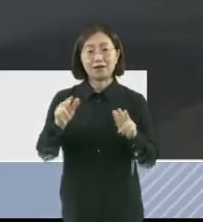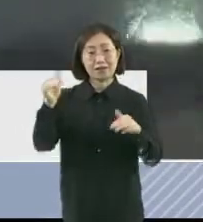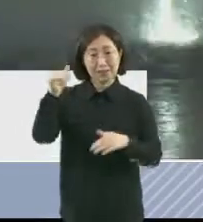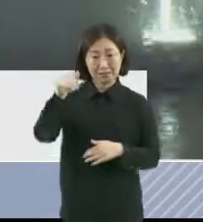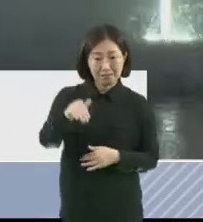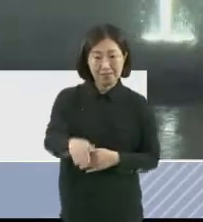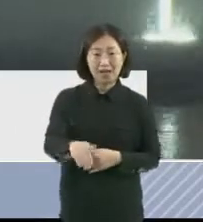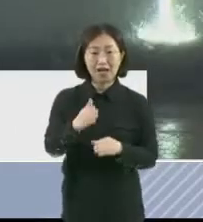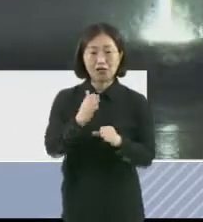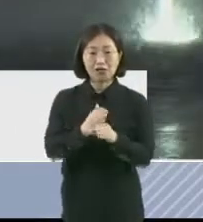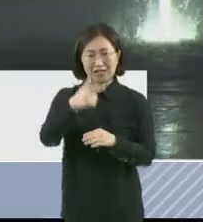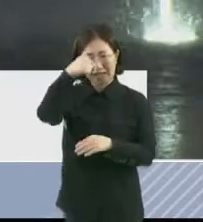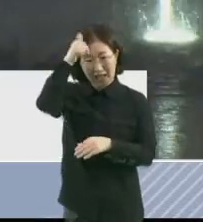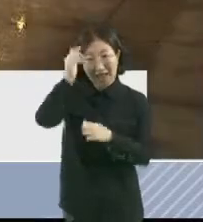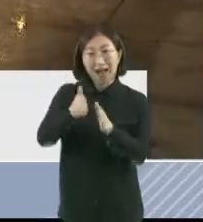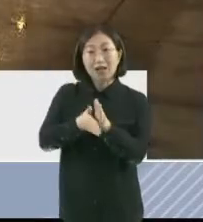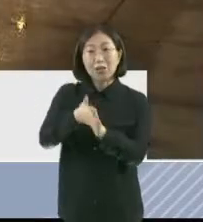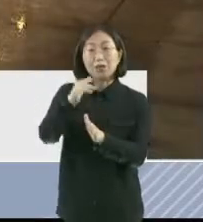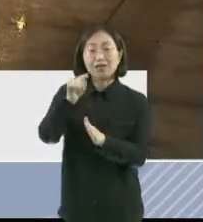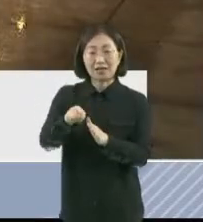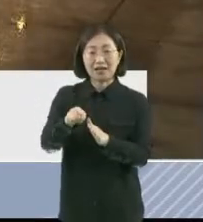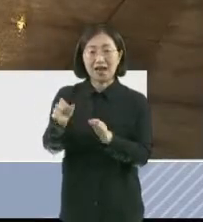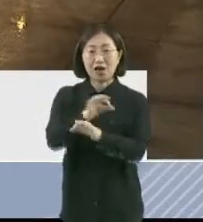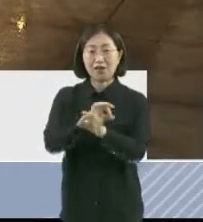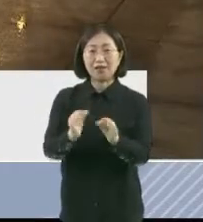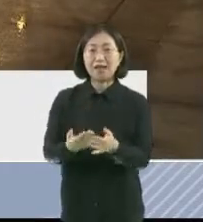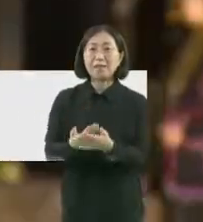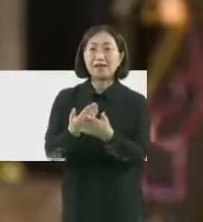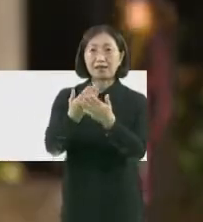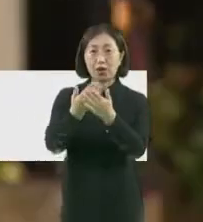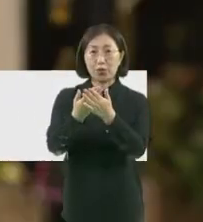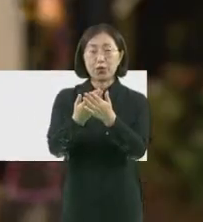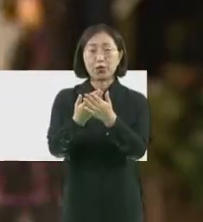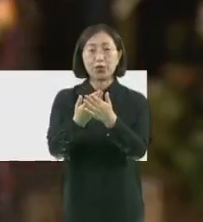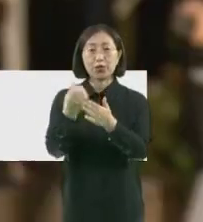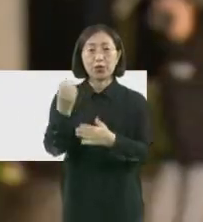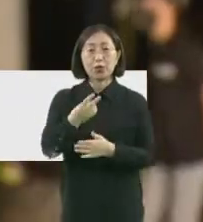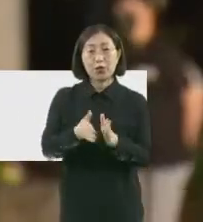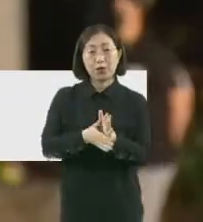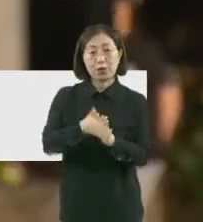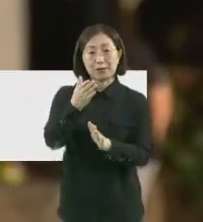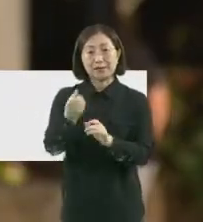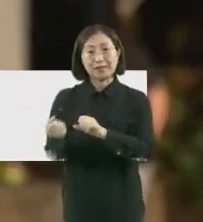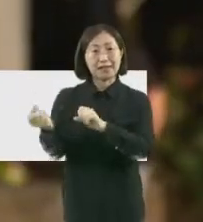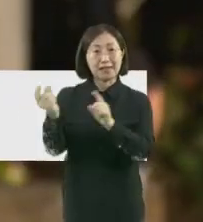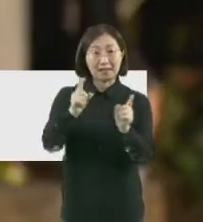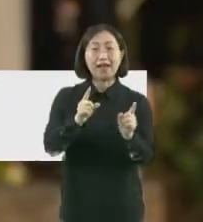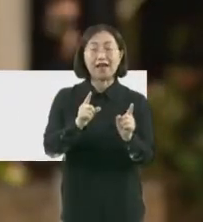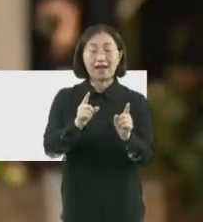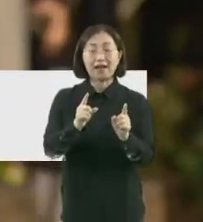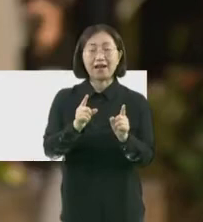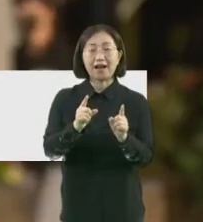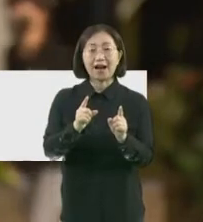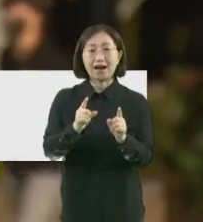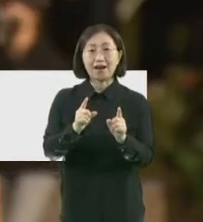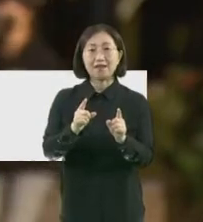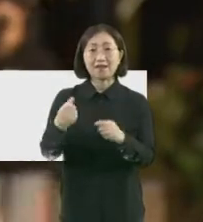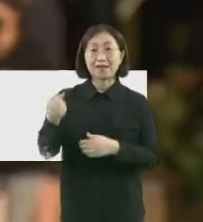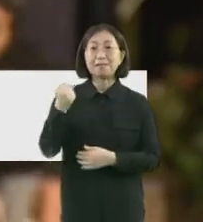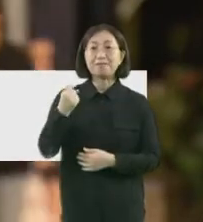침체돼가는 구도심에 대한 경제적인 활성화, 그리고 도심을 재생하는 과정에서 동력을